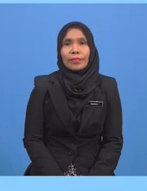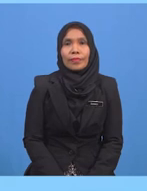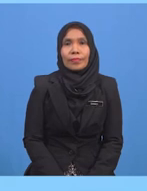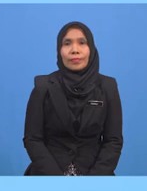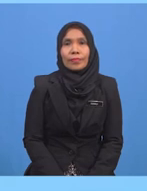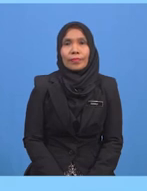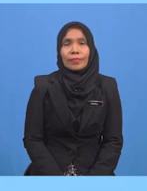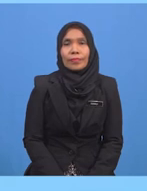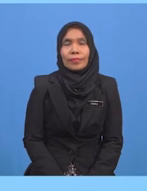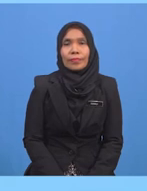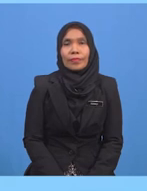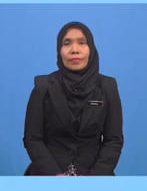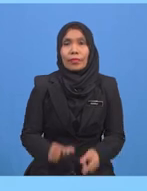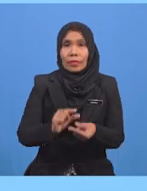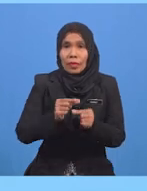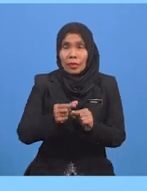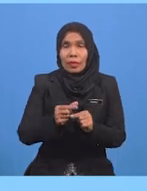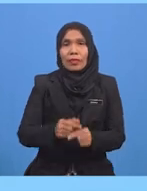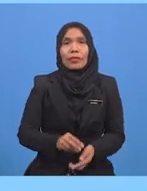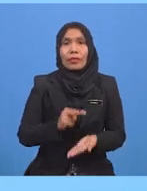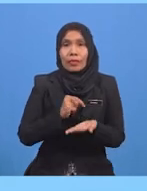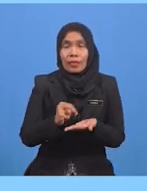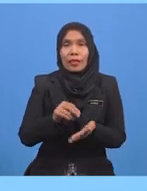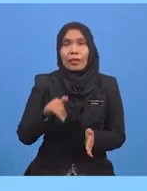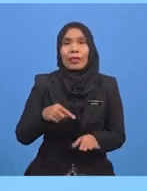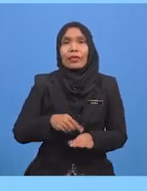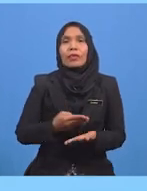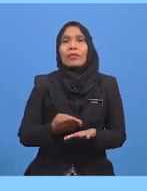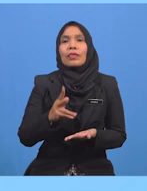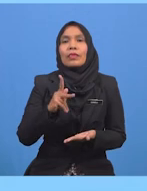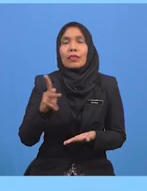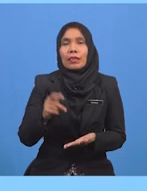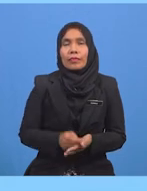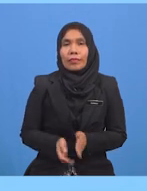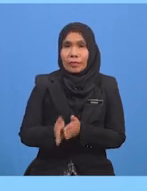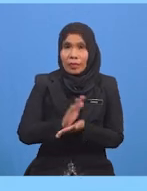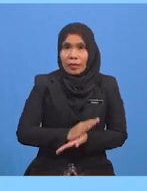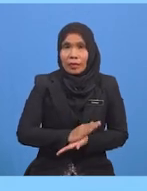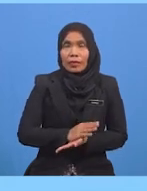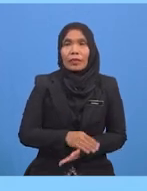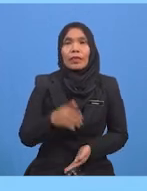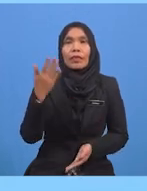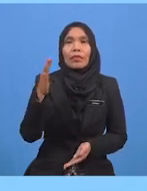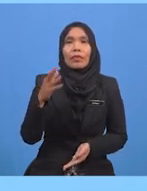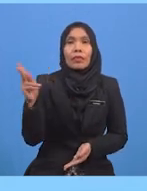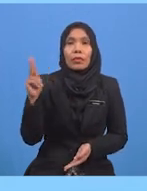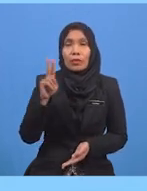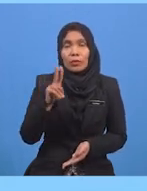nilai yang diberikan menjadikan 15 kuasa 2 sama dengan